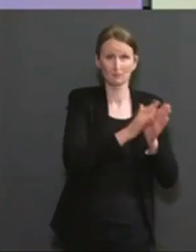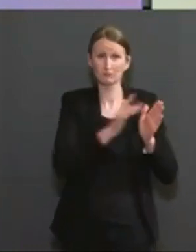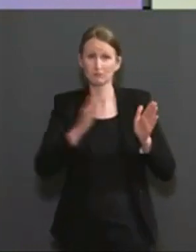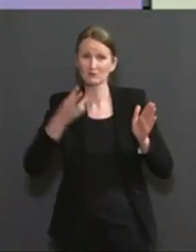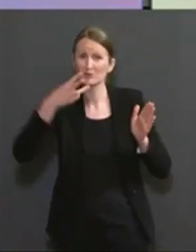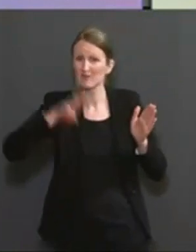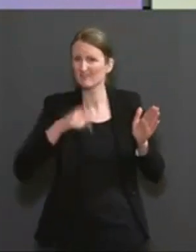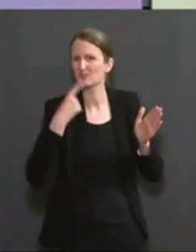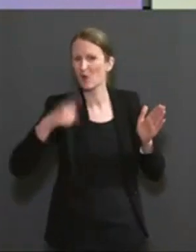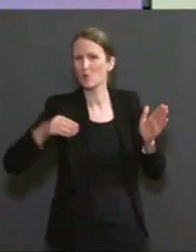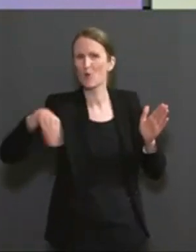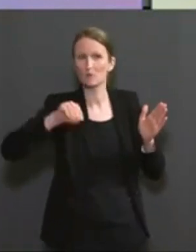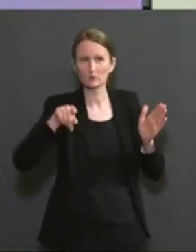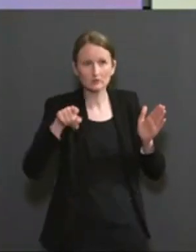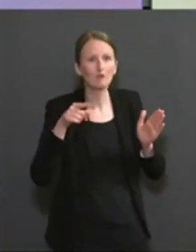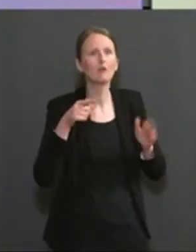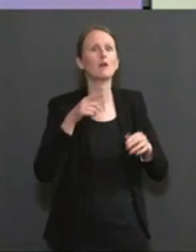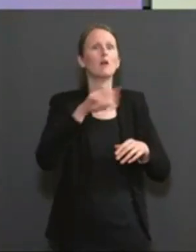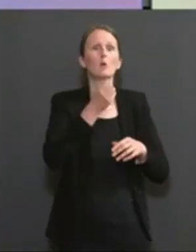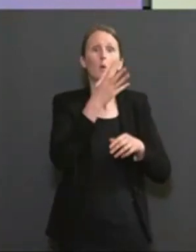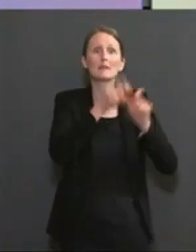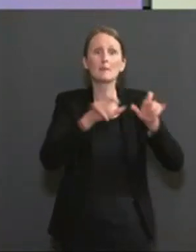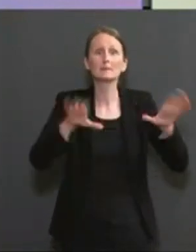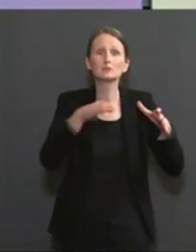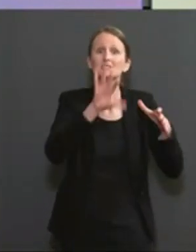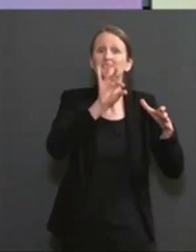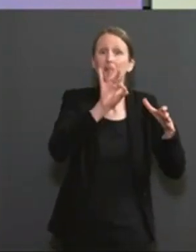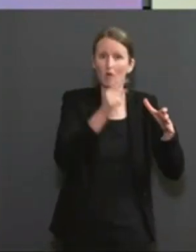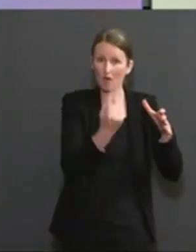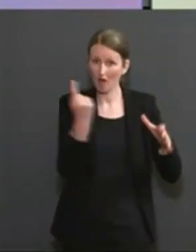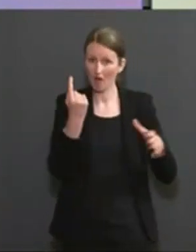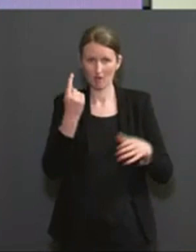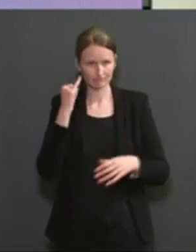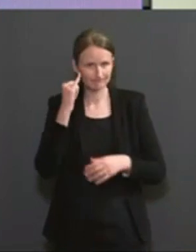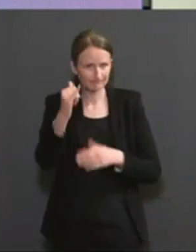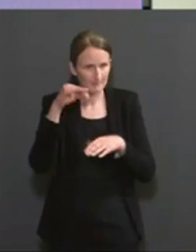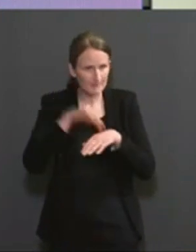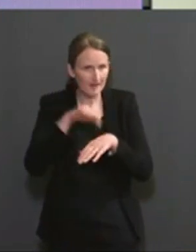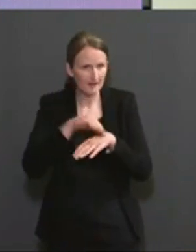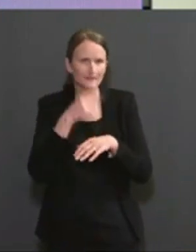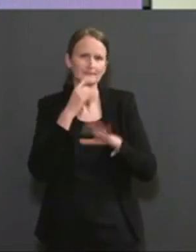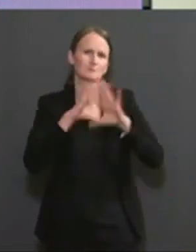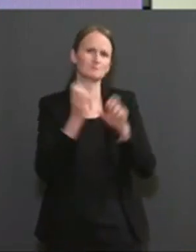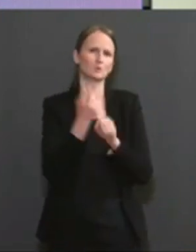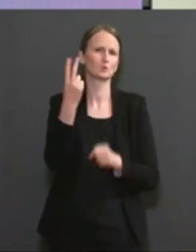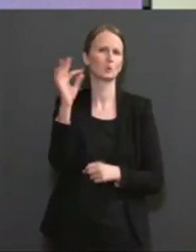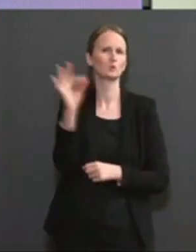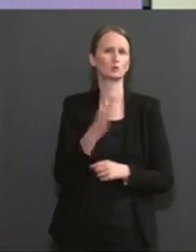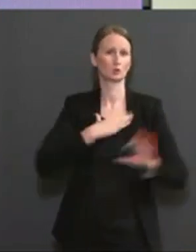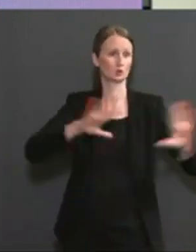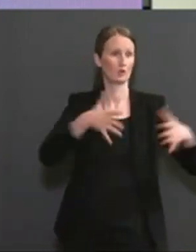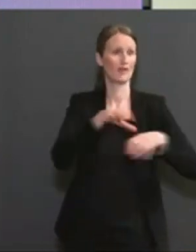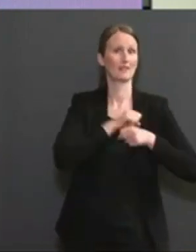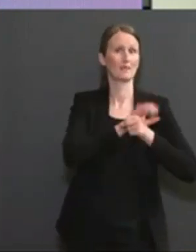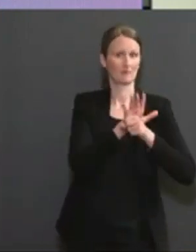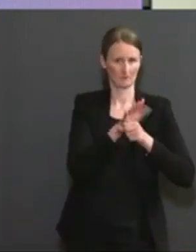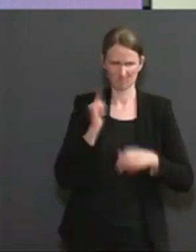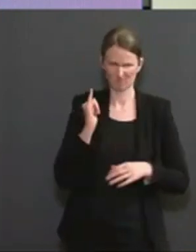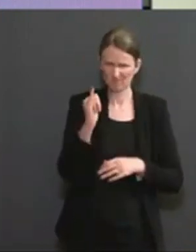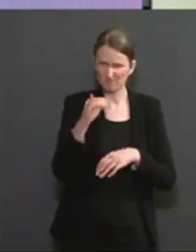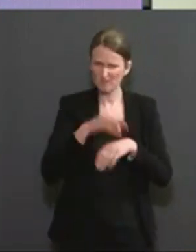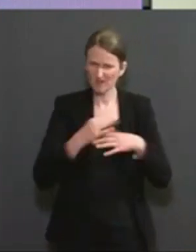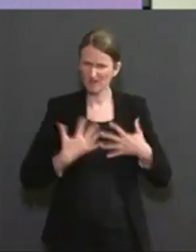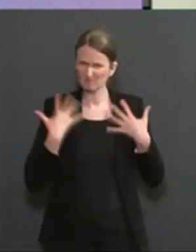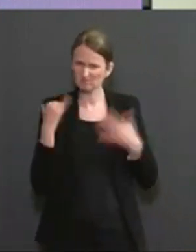symptômes. Qui présente des symptômes persistants? Eh bien, on a à la fois des personnes âgées, on